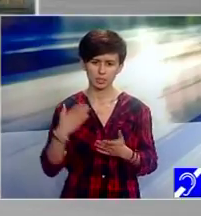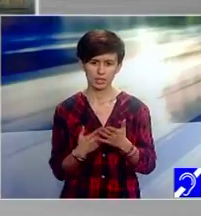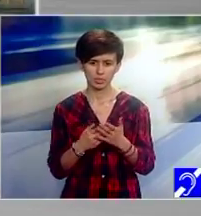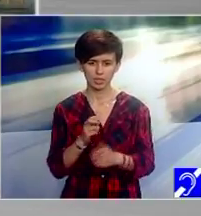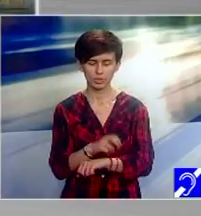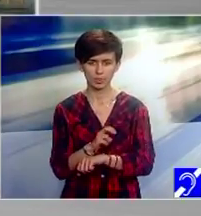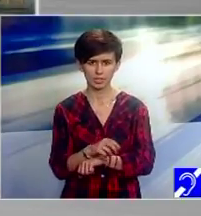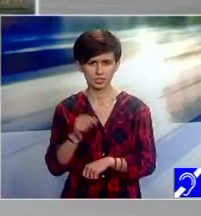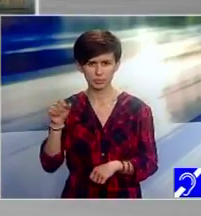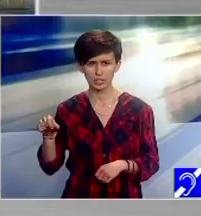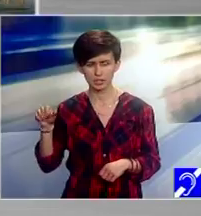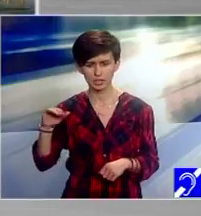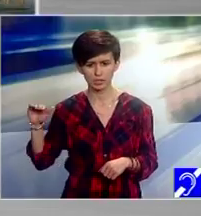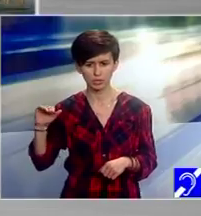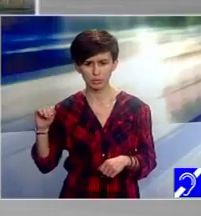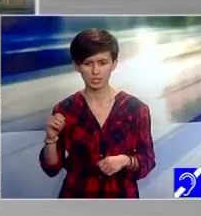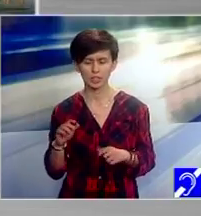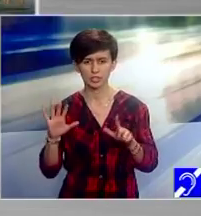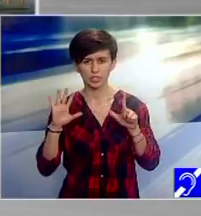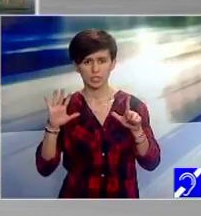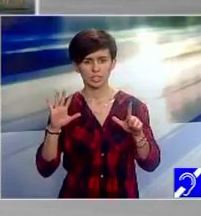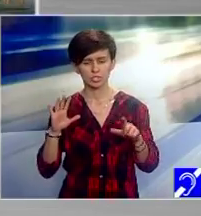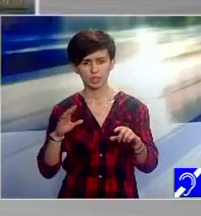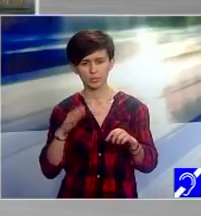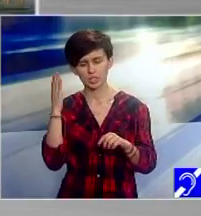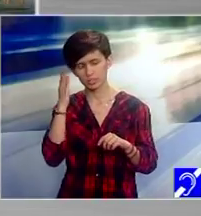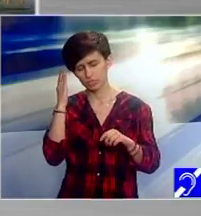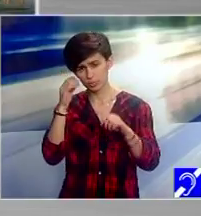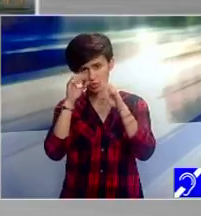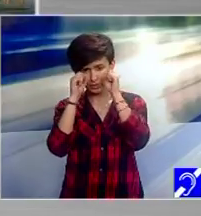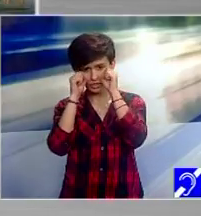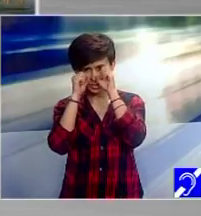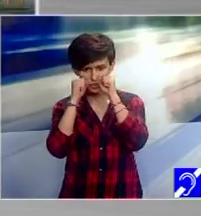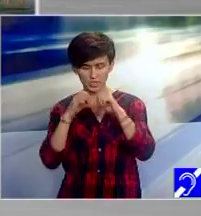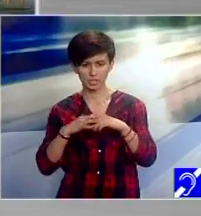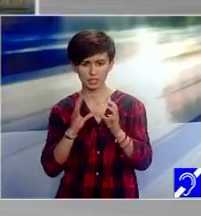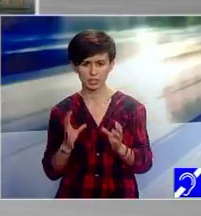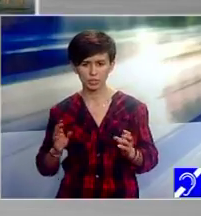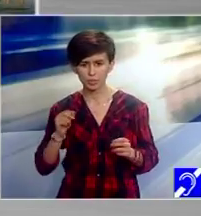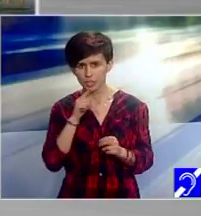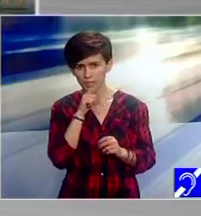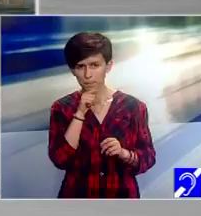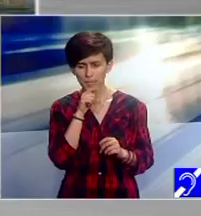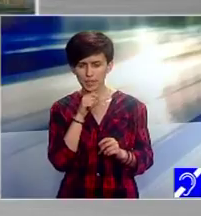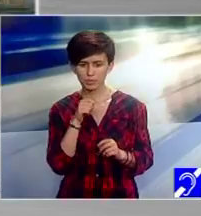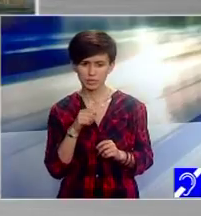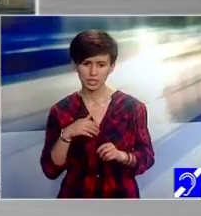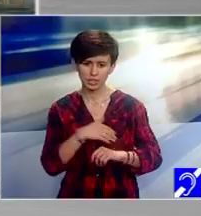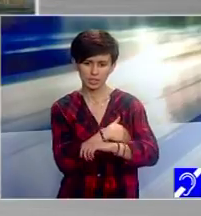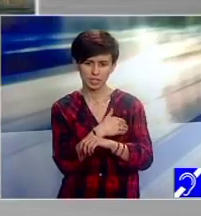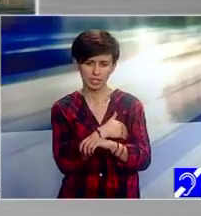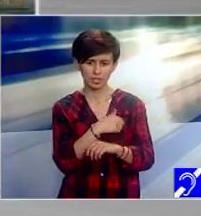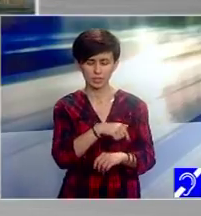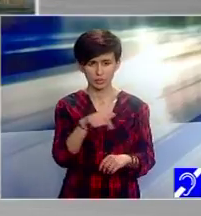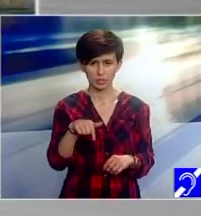7 școli pentru dificil de vedere din România, unde eleva noastră, Ioana Ostopovici, clasa 10, a